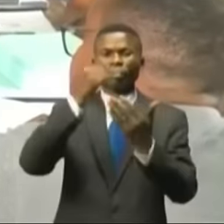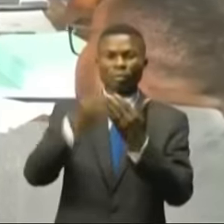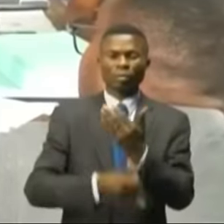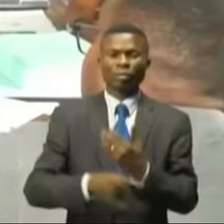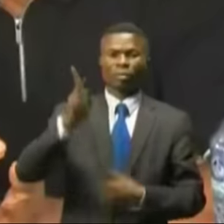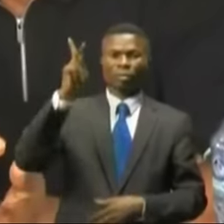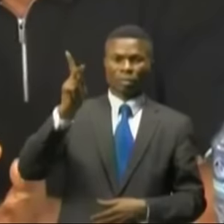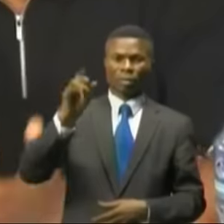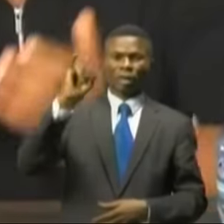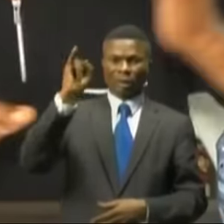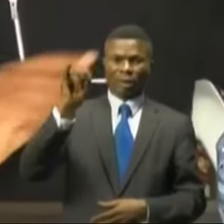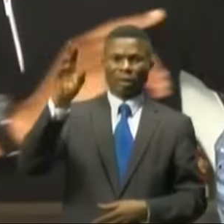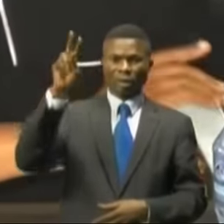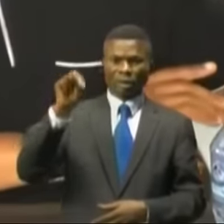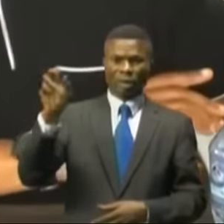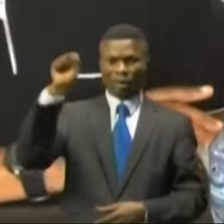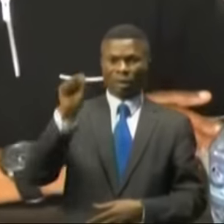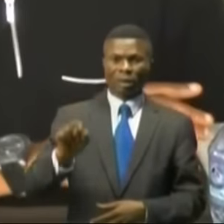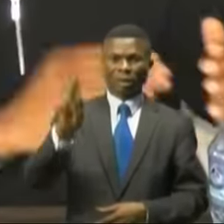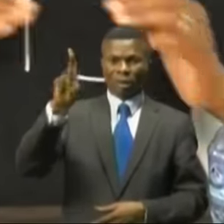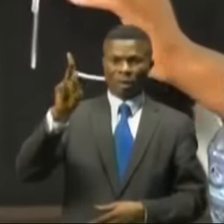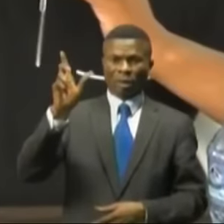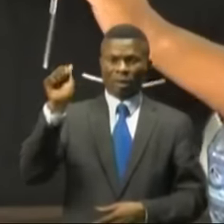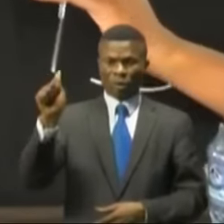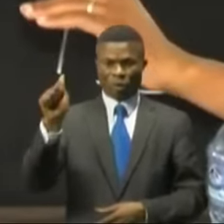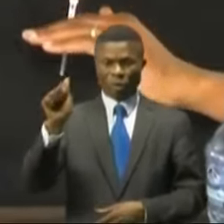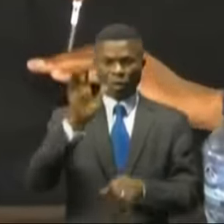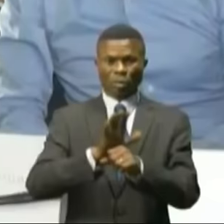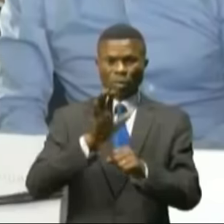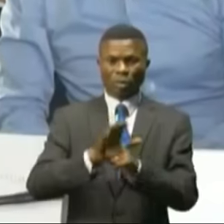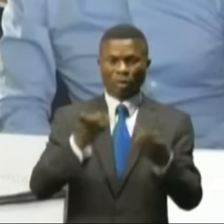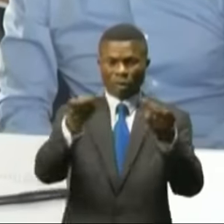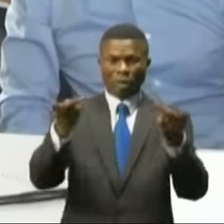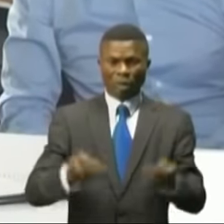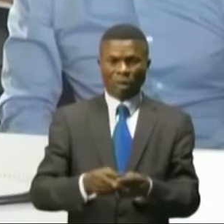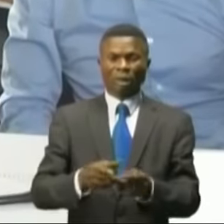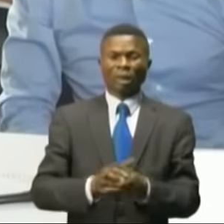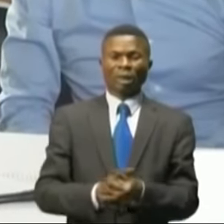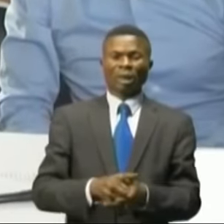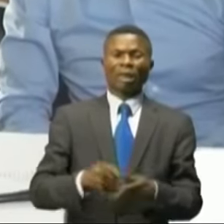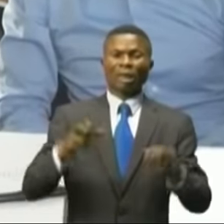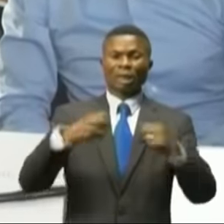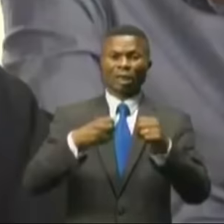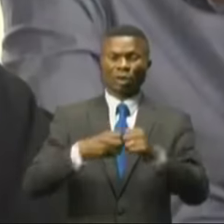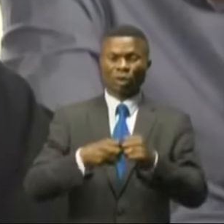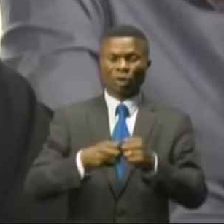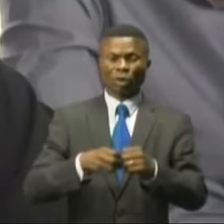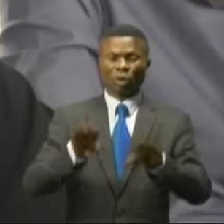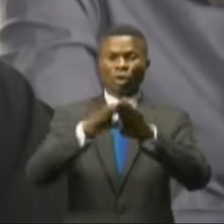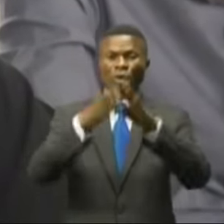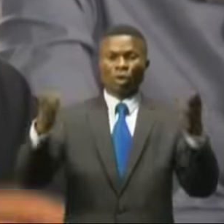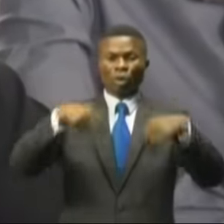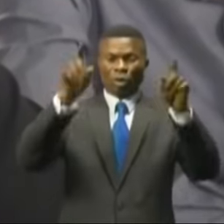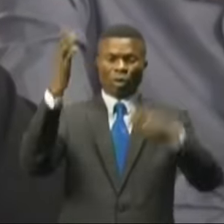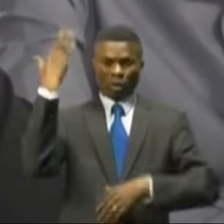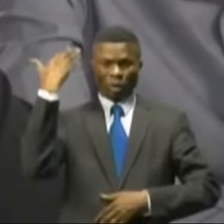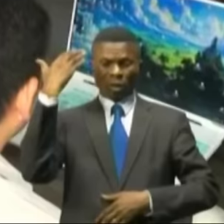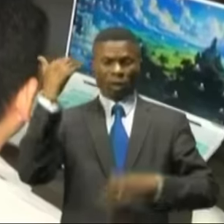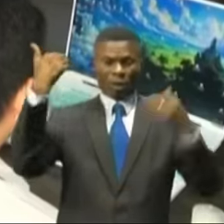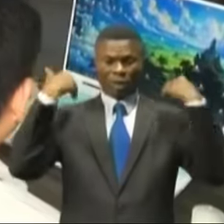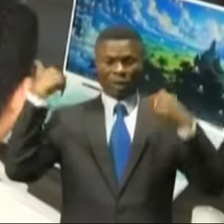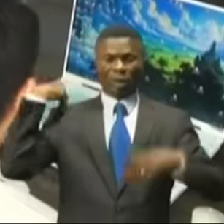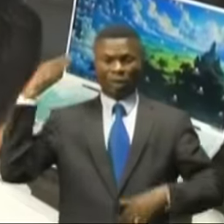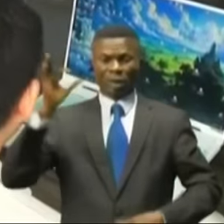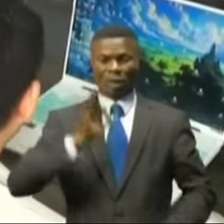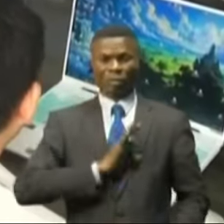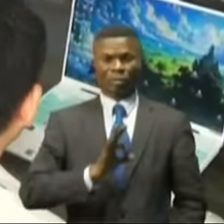est un package de plusieurs lots. Le poste 220 kV a été inauguré l'année dernière par le chef de l'État